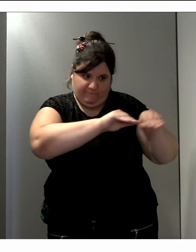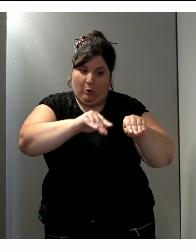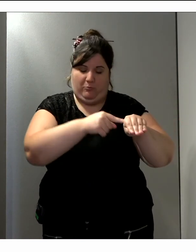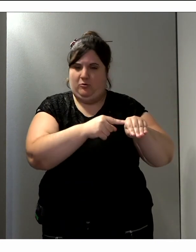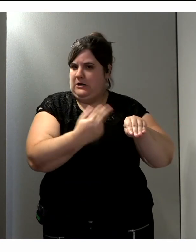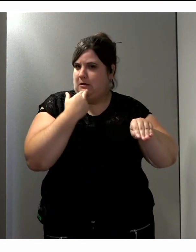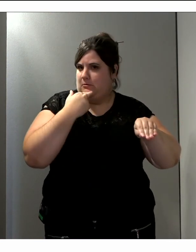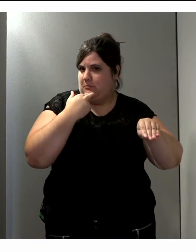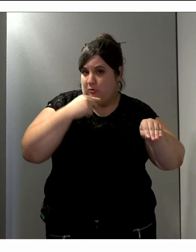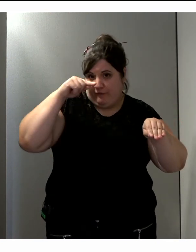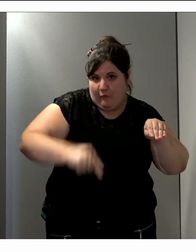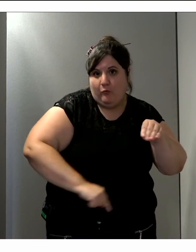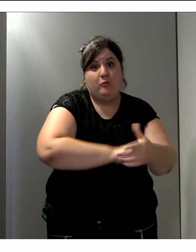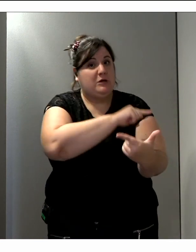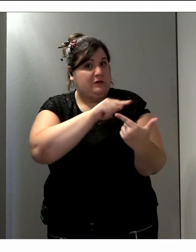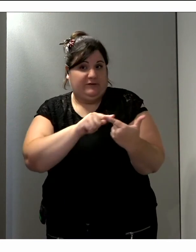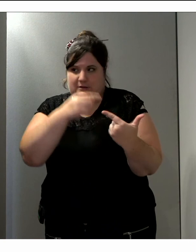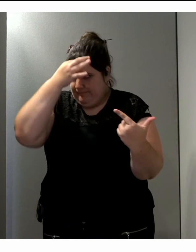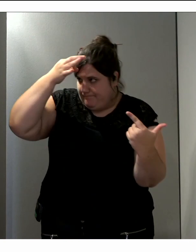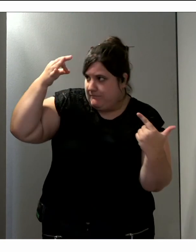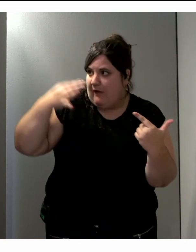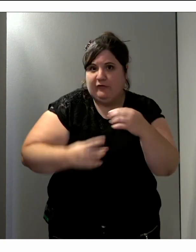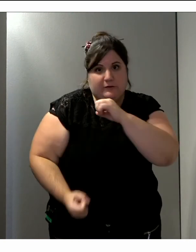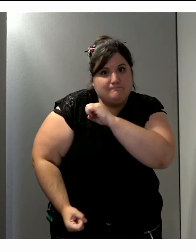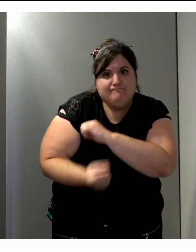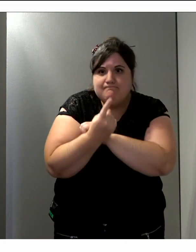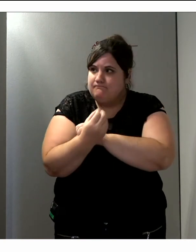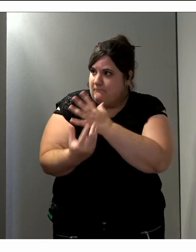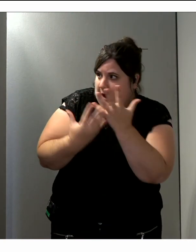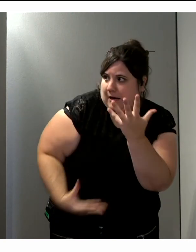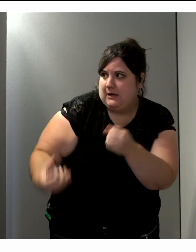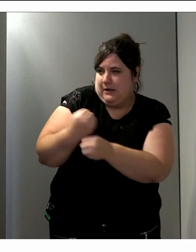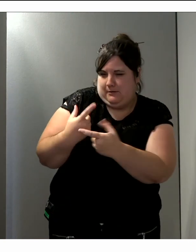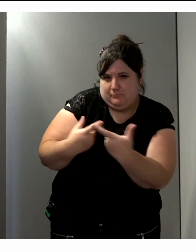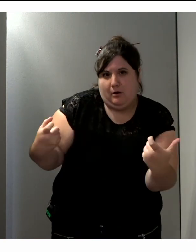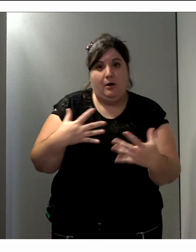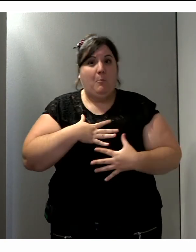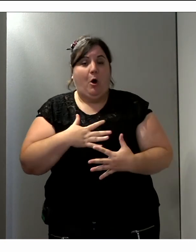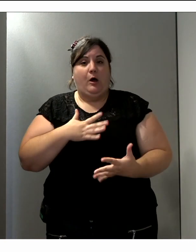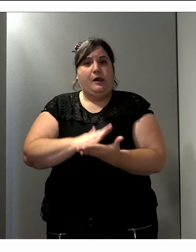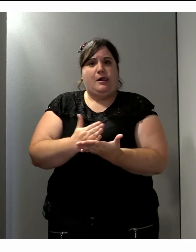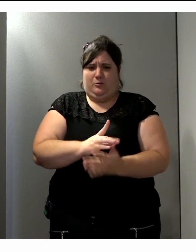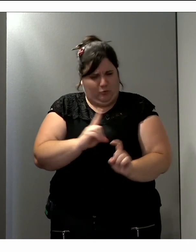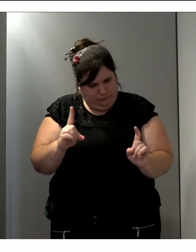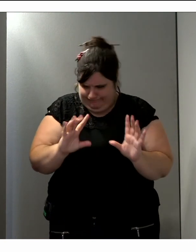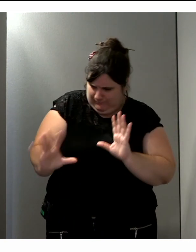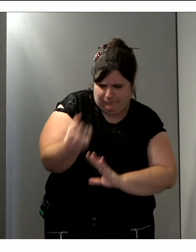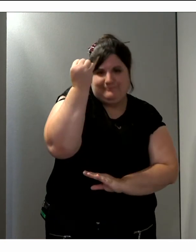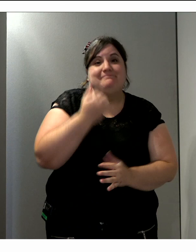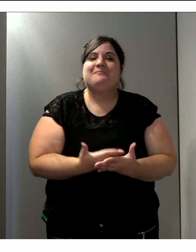avoir peur d'inventer. Je crois que c'est vraiment là que se joue le futur. Merci beaucoup à tous.